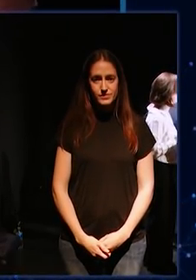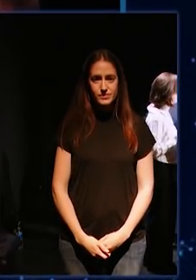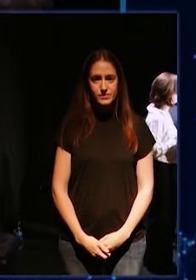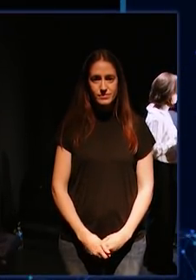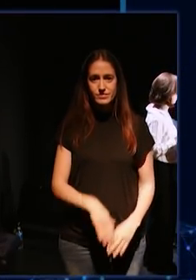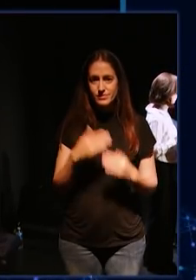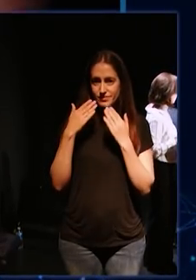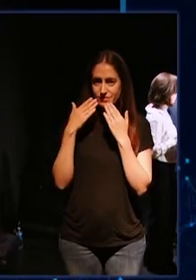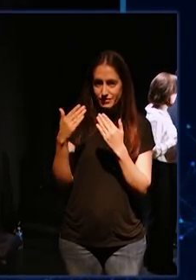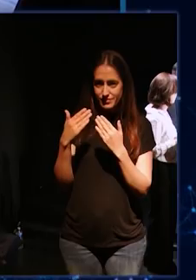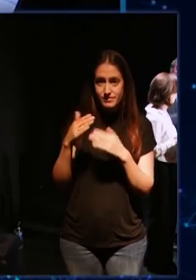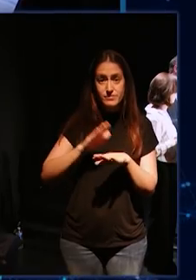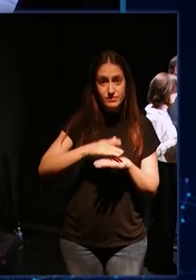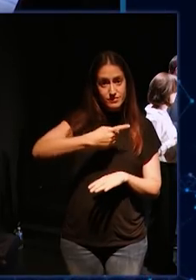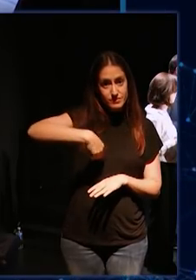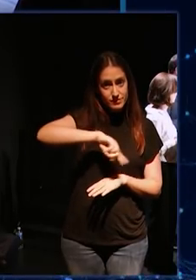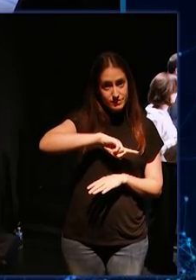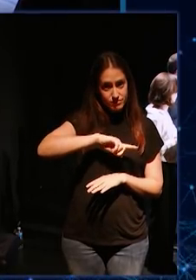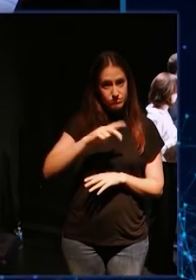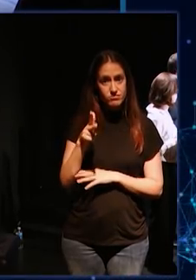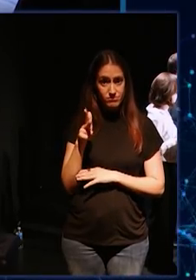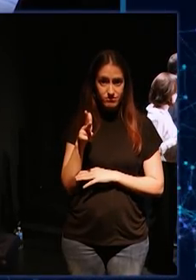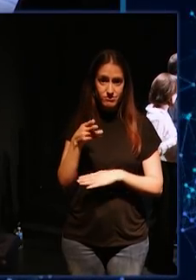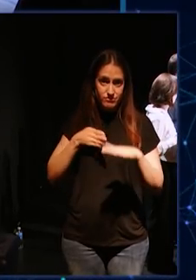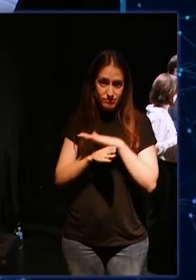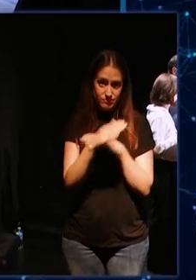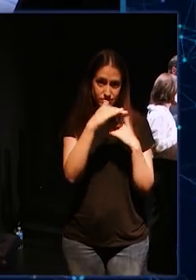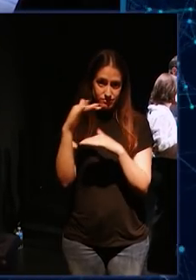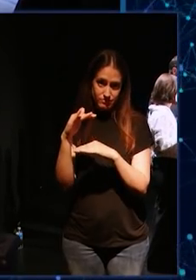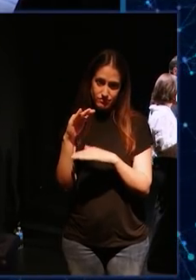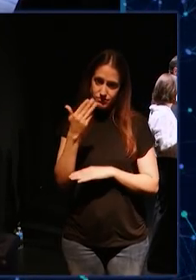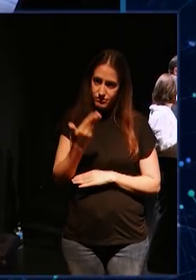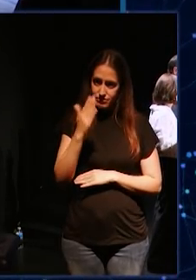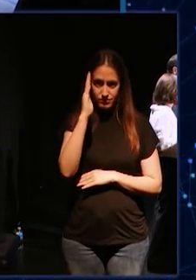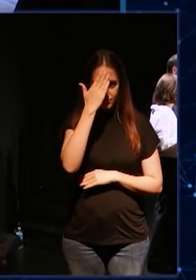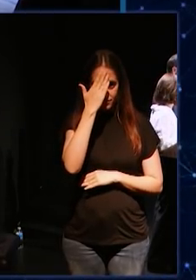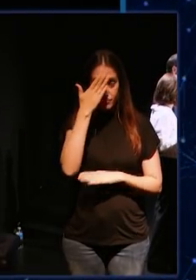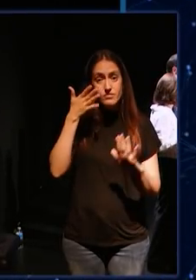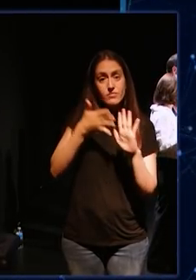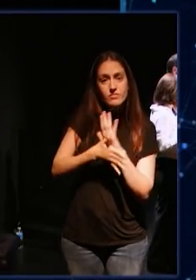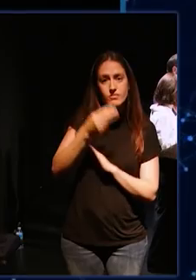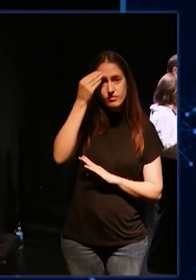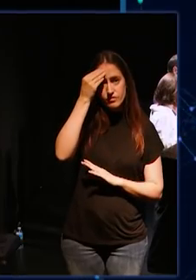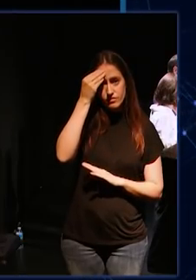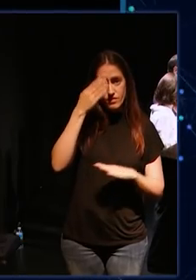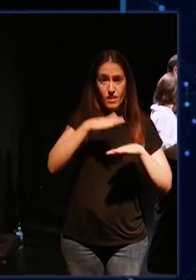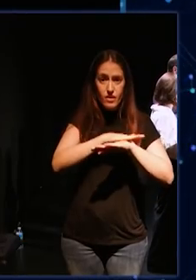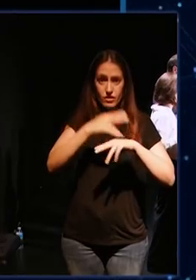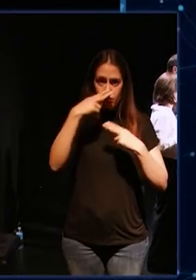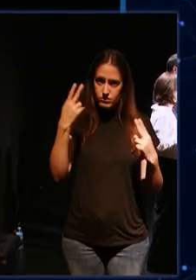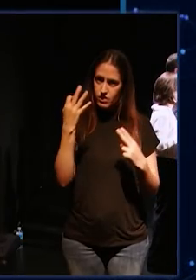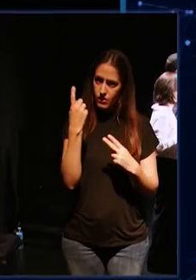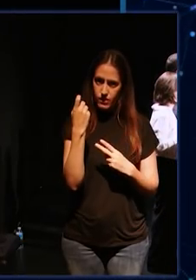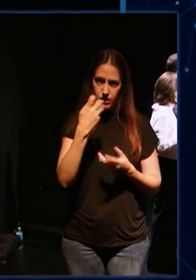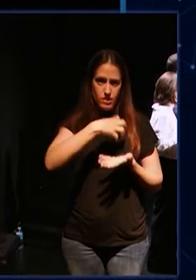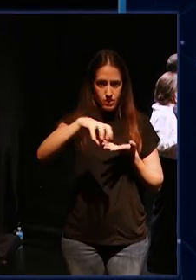Moltes gràcies. Aviam, per nosaltres el dret d'accés a l'habitatge és un dret prioritari i per tant creiem que les administracions públiques han d'invertir diners